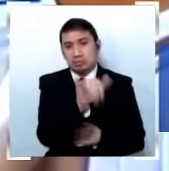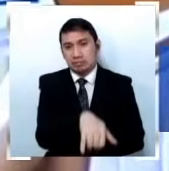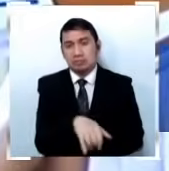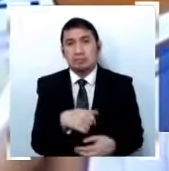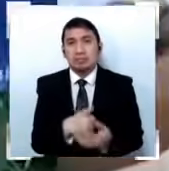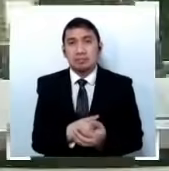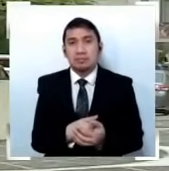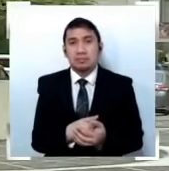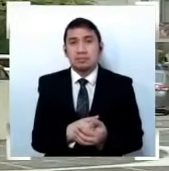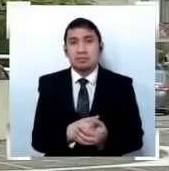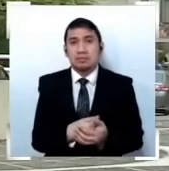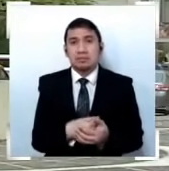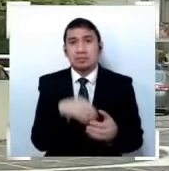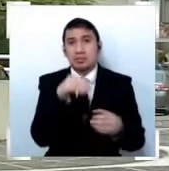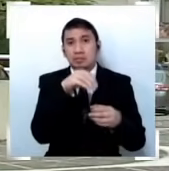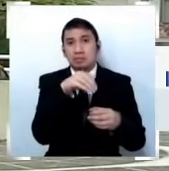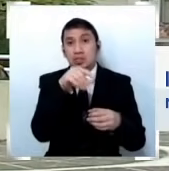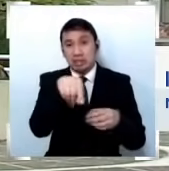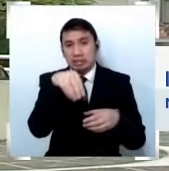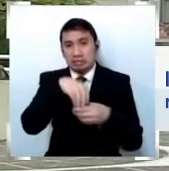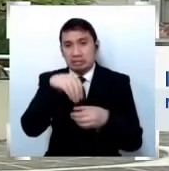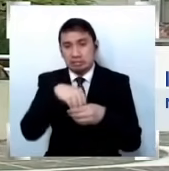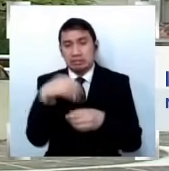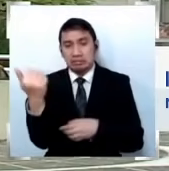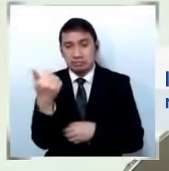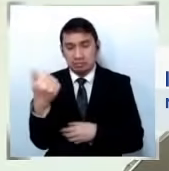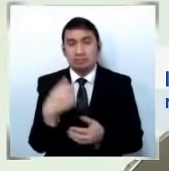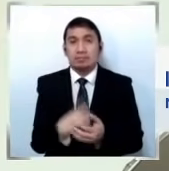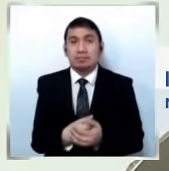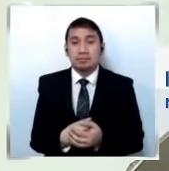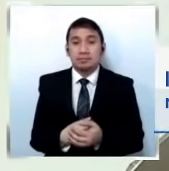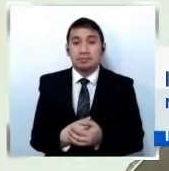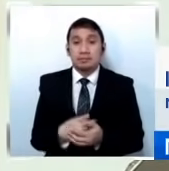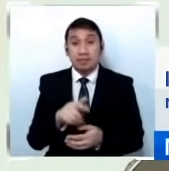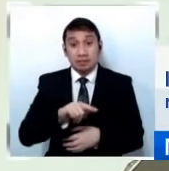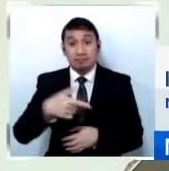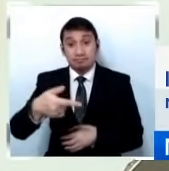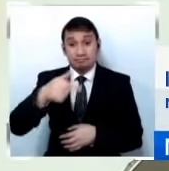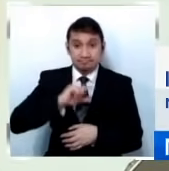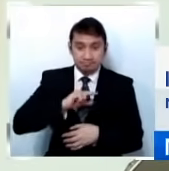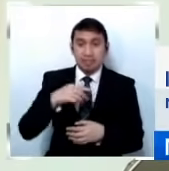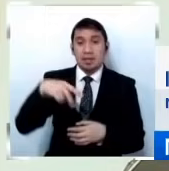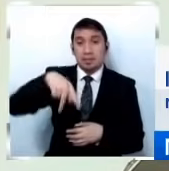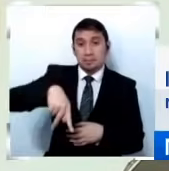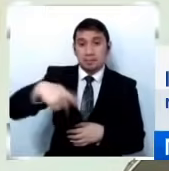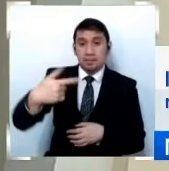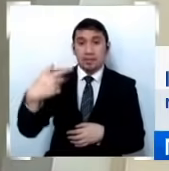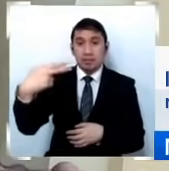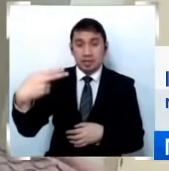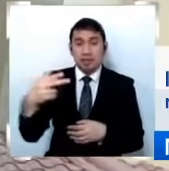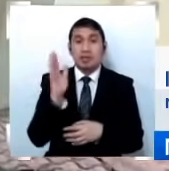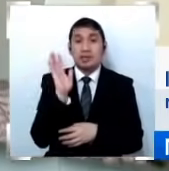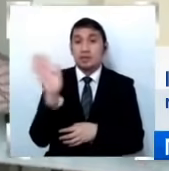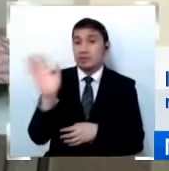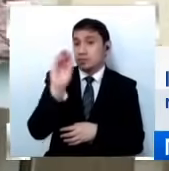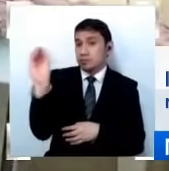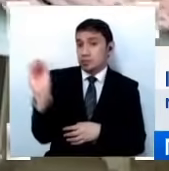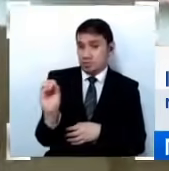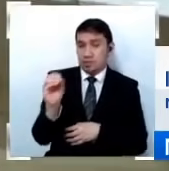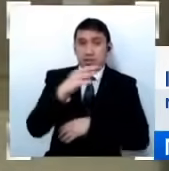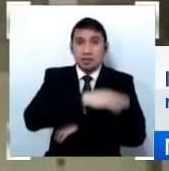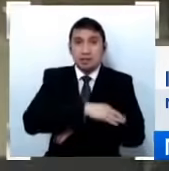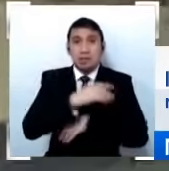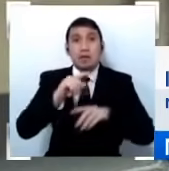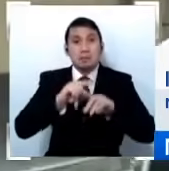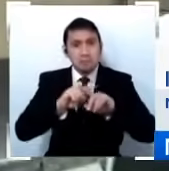Mismo sold sa ilang ambulance. Sa Philippine General Hospital, lagpas 50% pa lang ng COVID beds ang okupado. Pero nababahala na